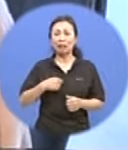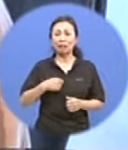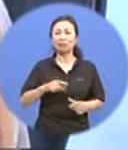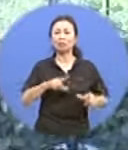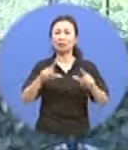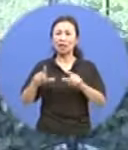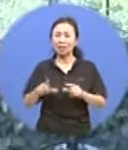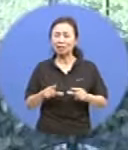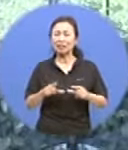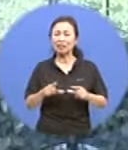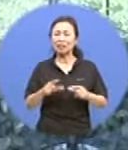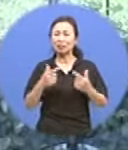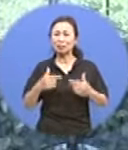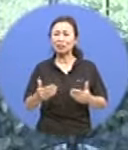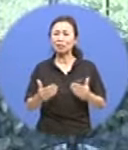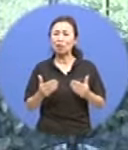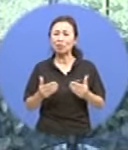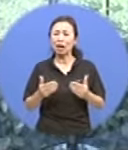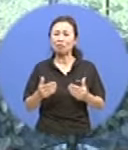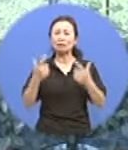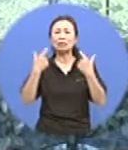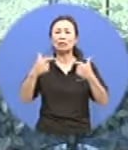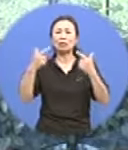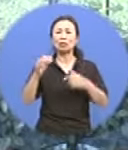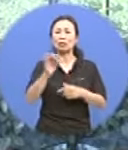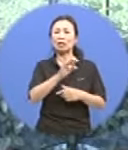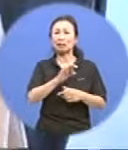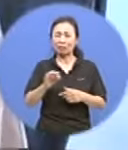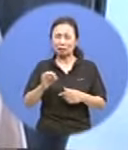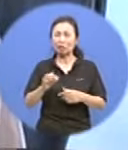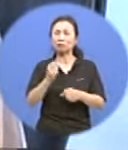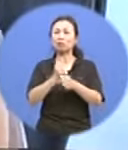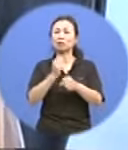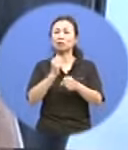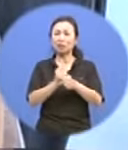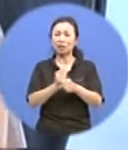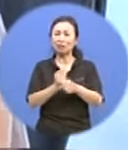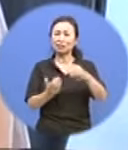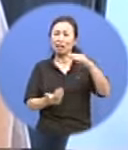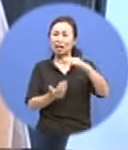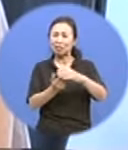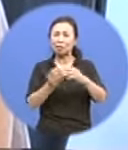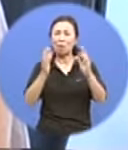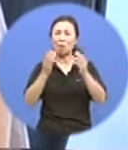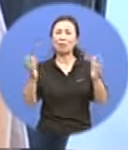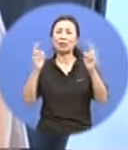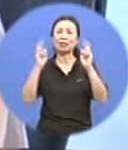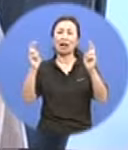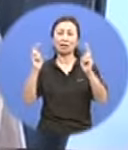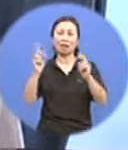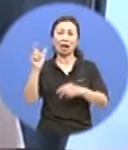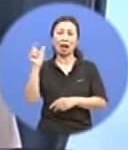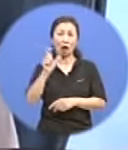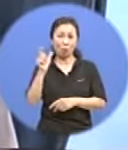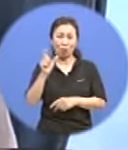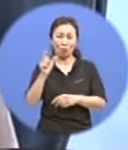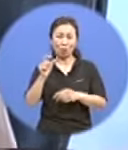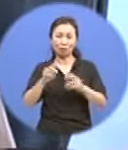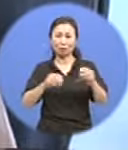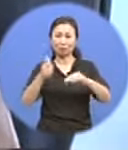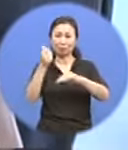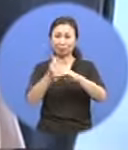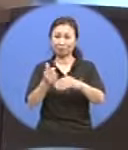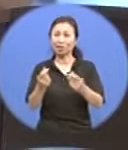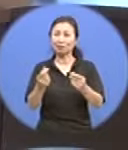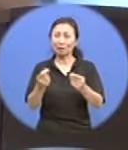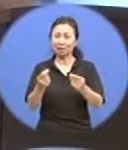品の最大手である花王株式会社の指揮を取っていらっしゃるわけなんですが、そもそものスタートが和歌